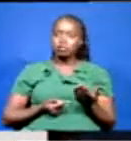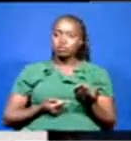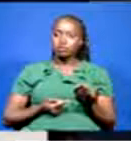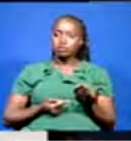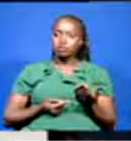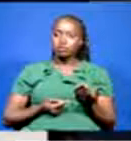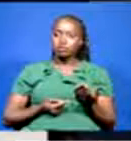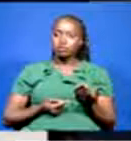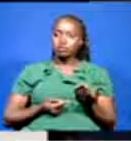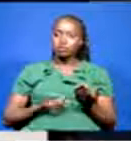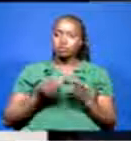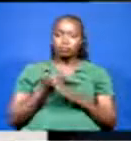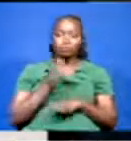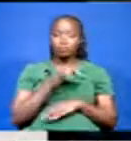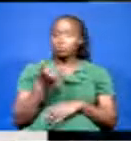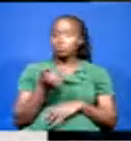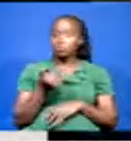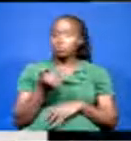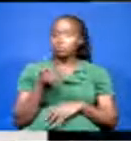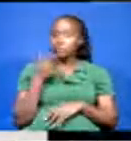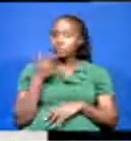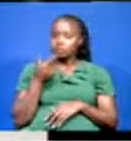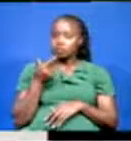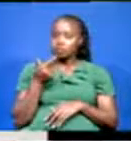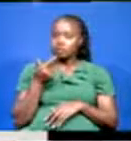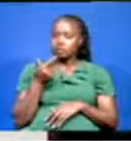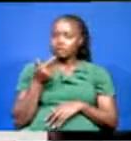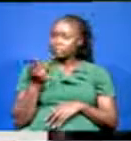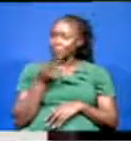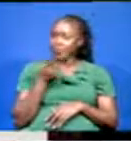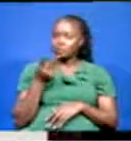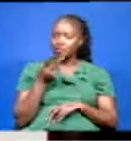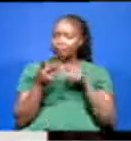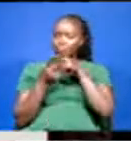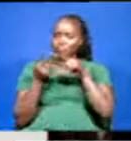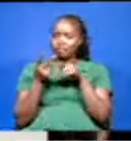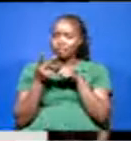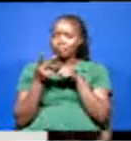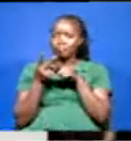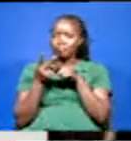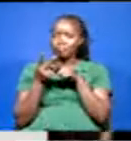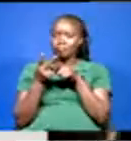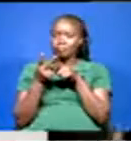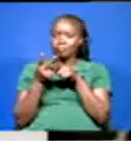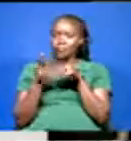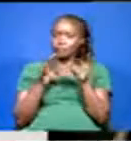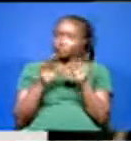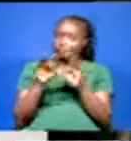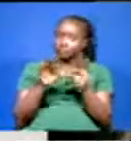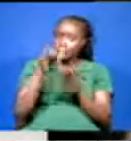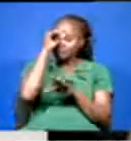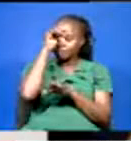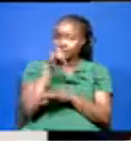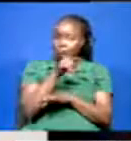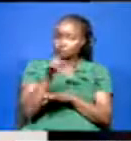Hata kabla sijataja mengine mengi, hayo tu kwanza ni mawili ambayo tunaenda kumweleza governor, haya ndio